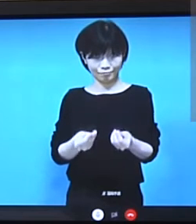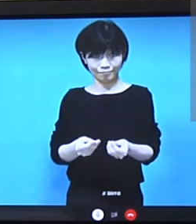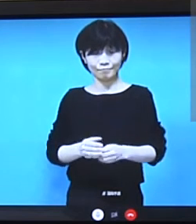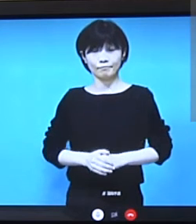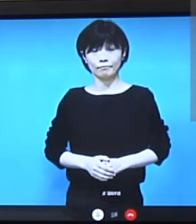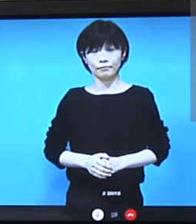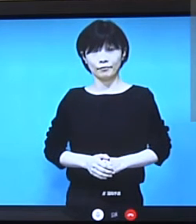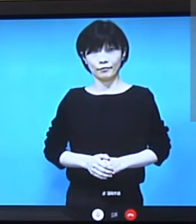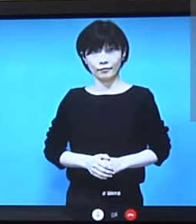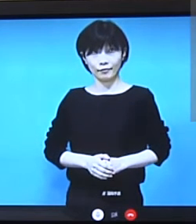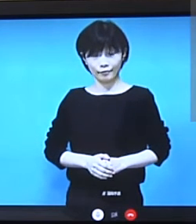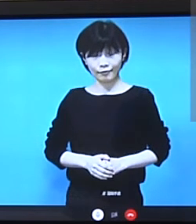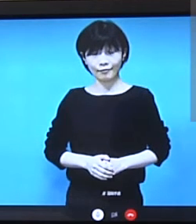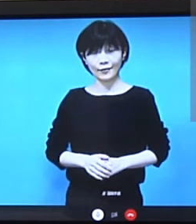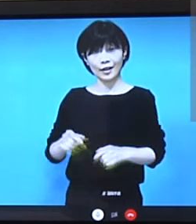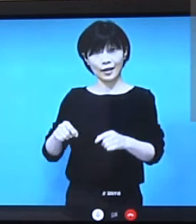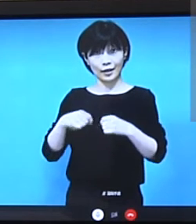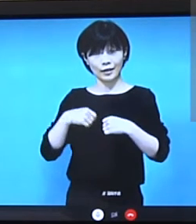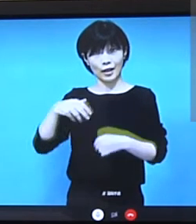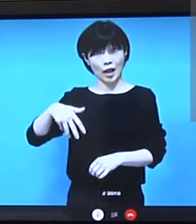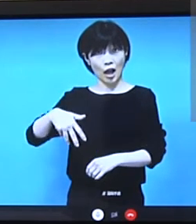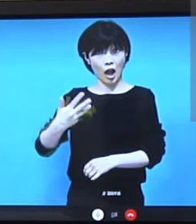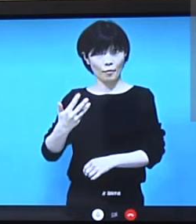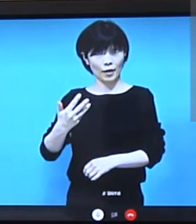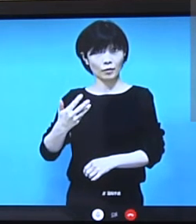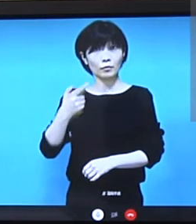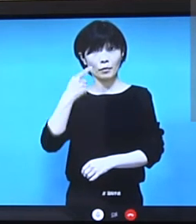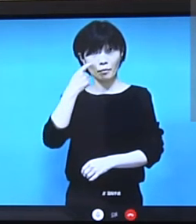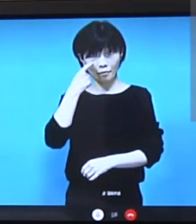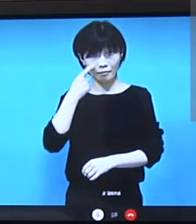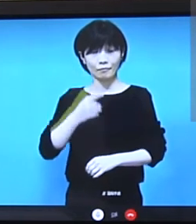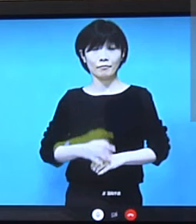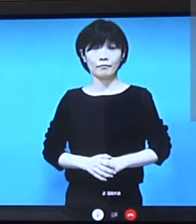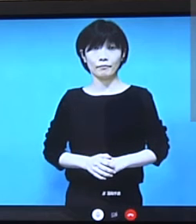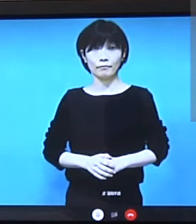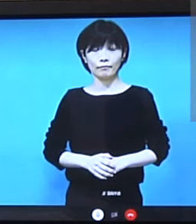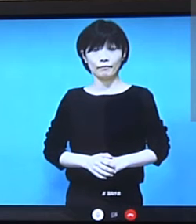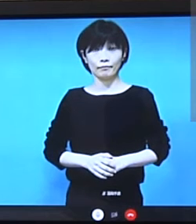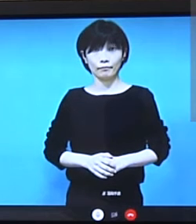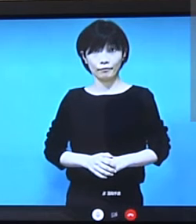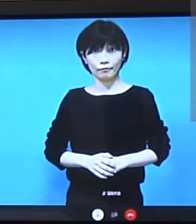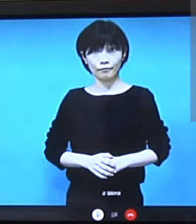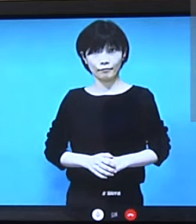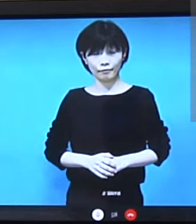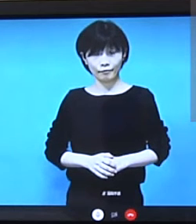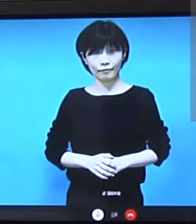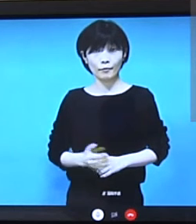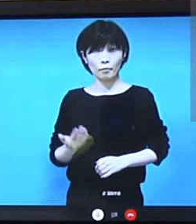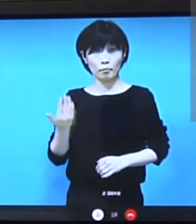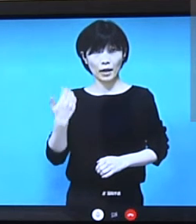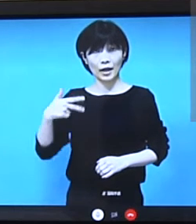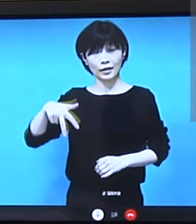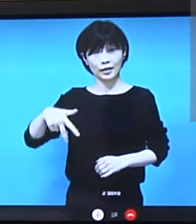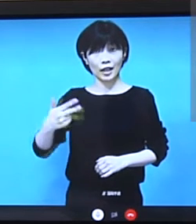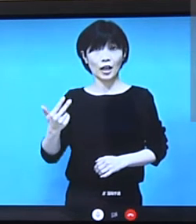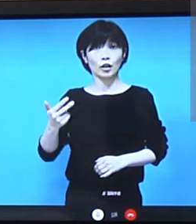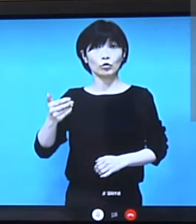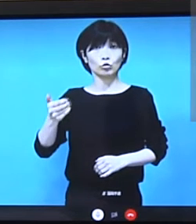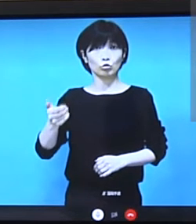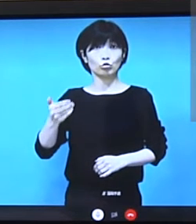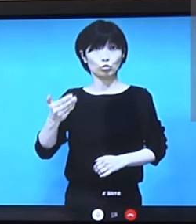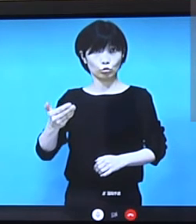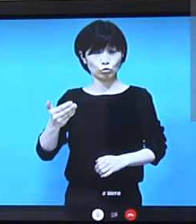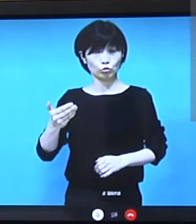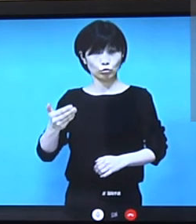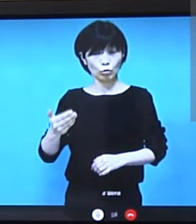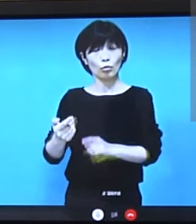感染者は800番ということになりますけれども、この方は感染者799の濃厚接触